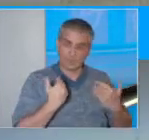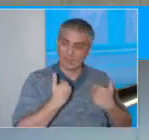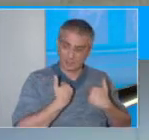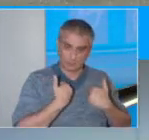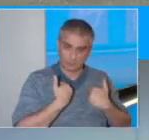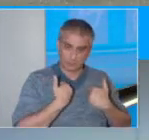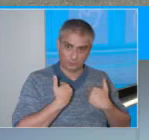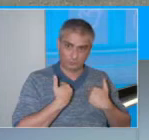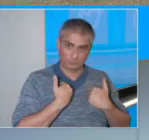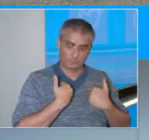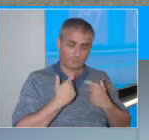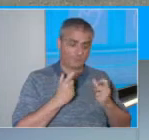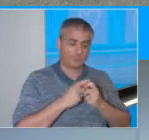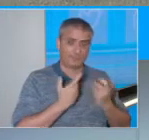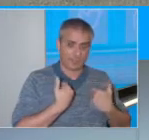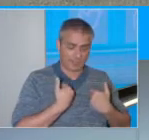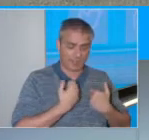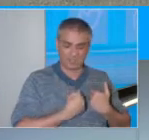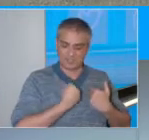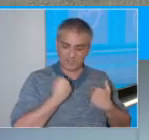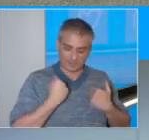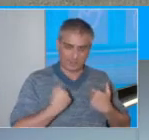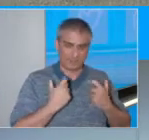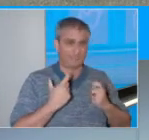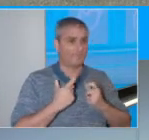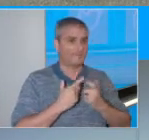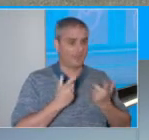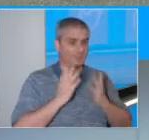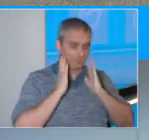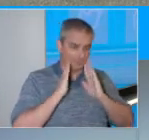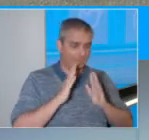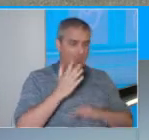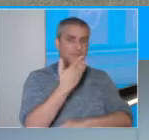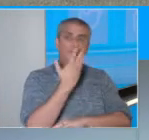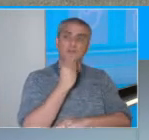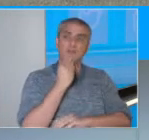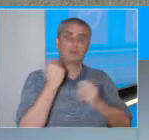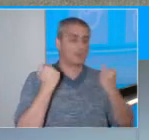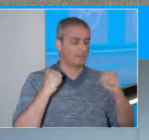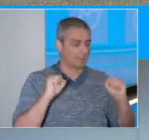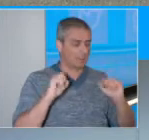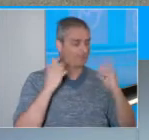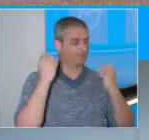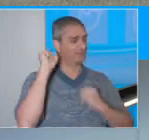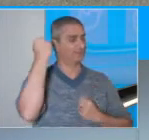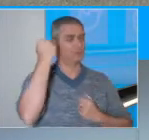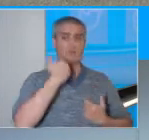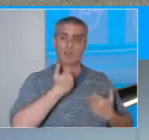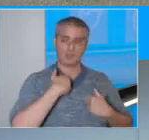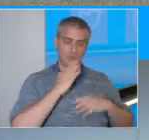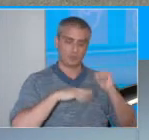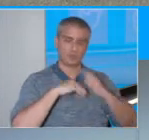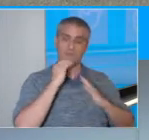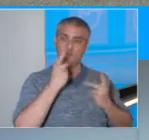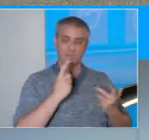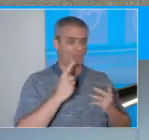אנחנו מפלגה ימנית, מפלגה שמאמינה במדינה יהודית דמוקרטית וציונית. אנחנו נבנה את